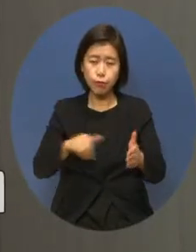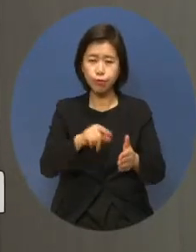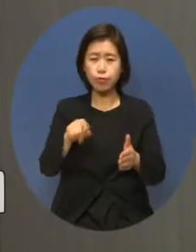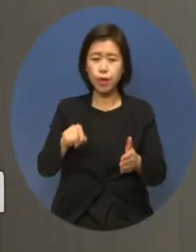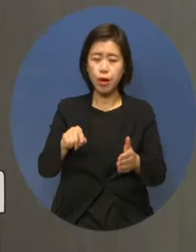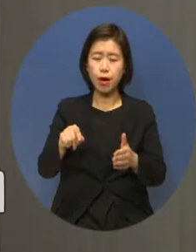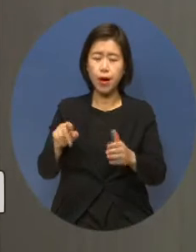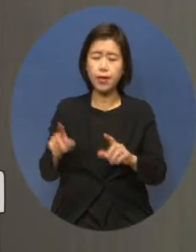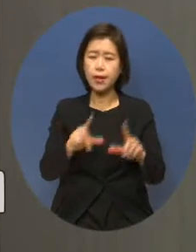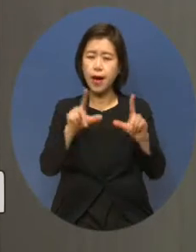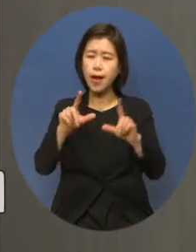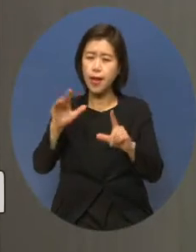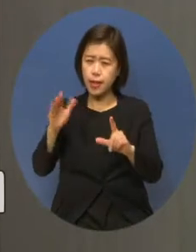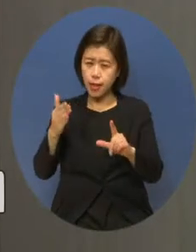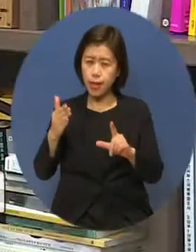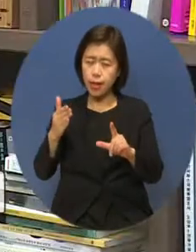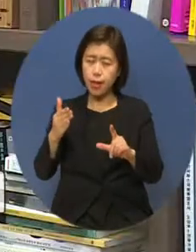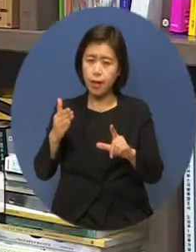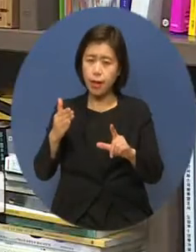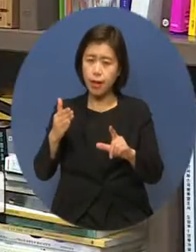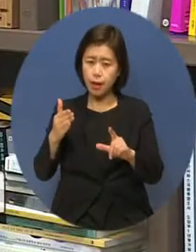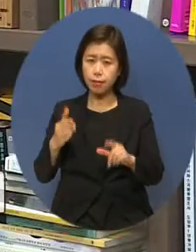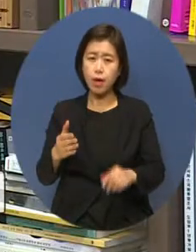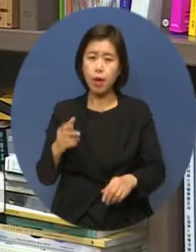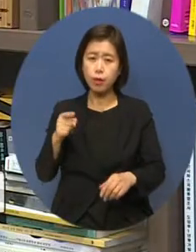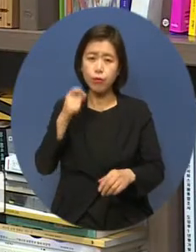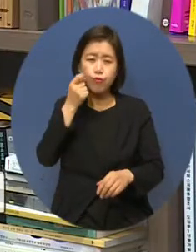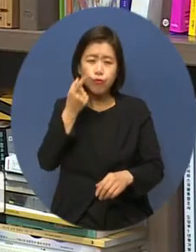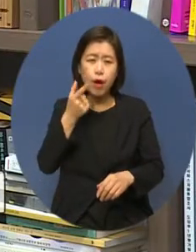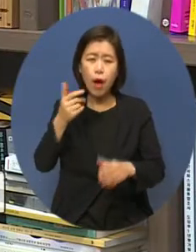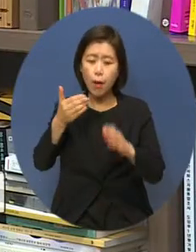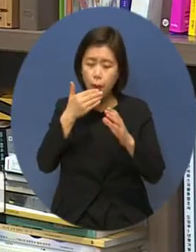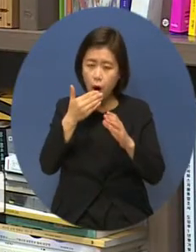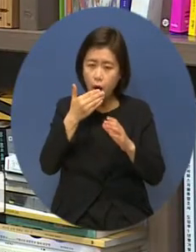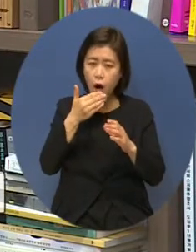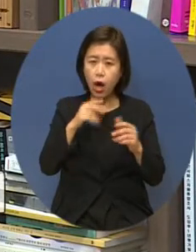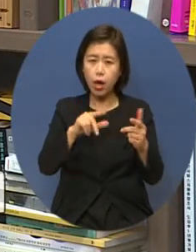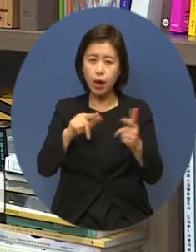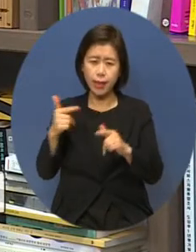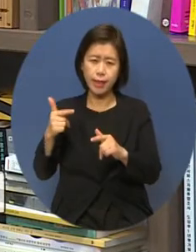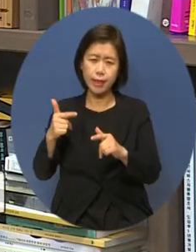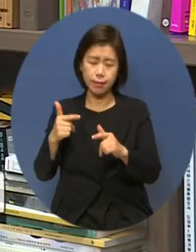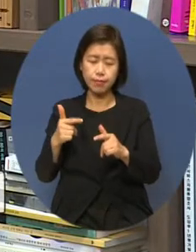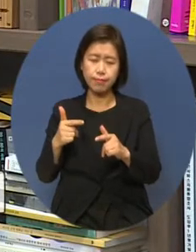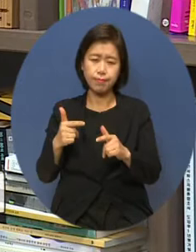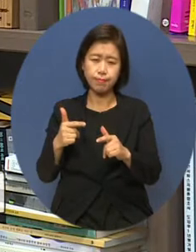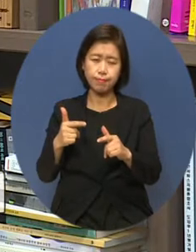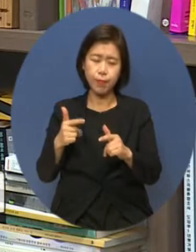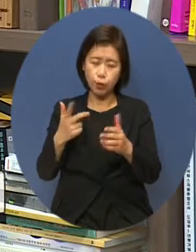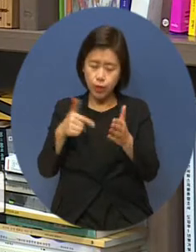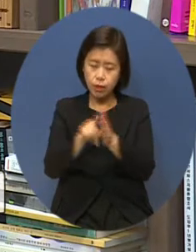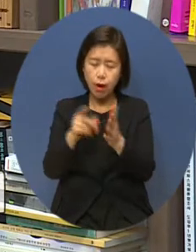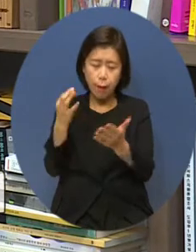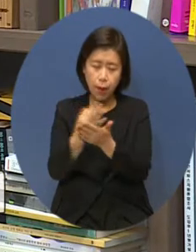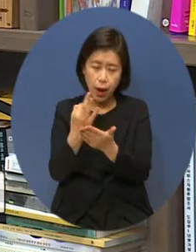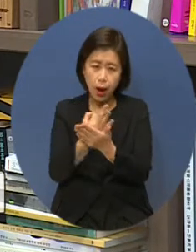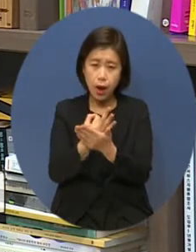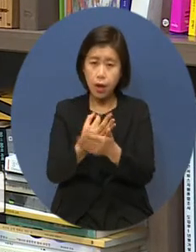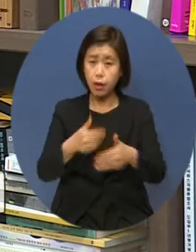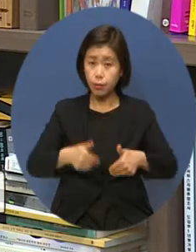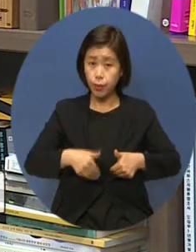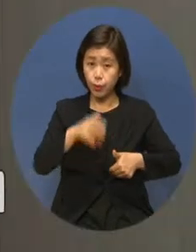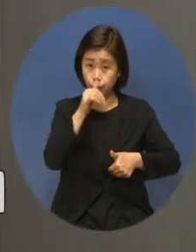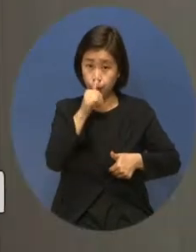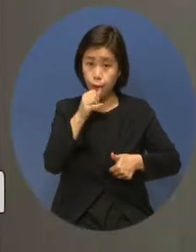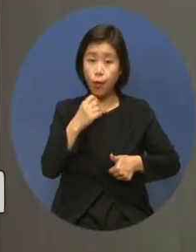되는구나 라는 계산이 나왔고 그 6개월의 먹거리를 아주 힘들게 애써서 벌어놓아야 되는 일도 있었고 또